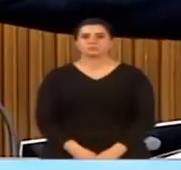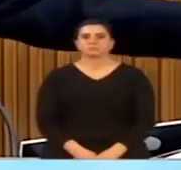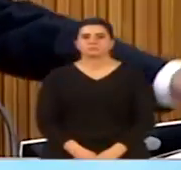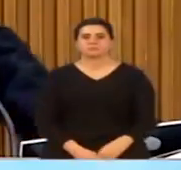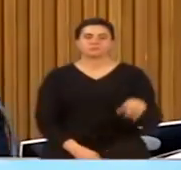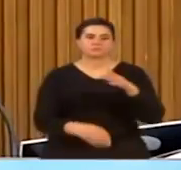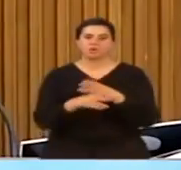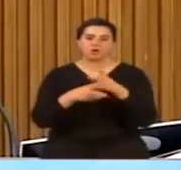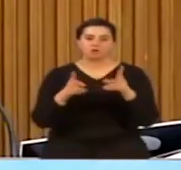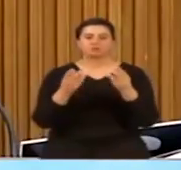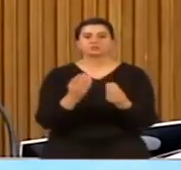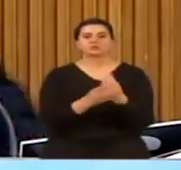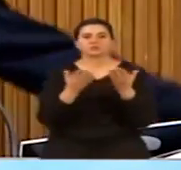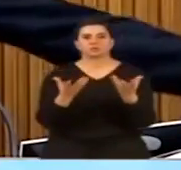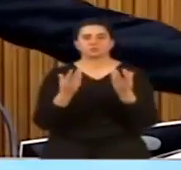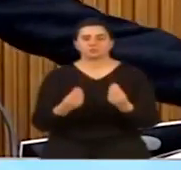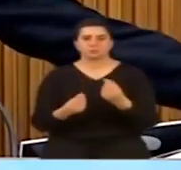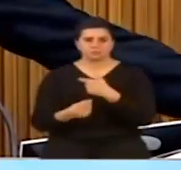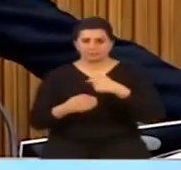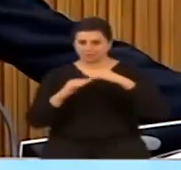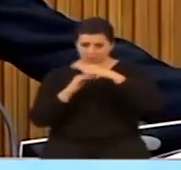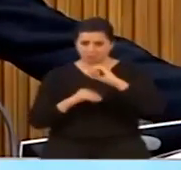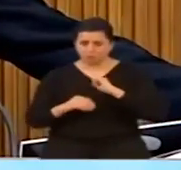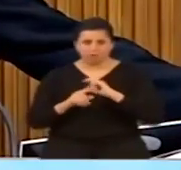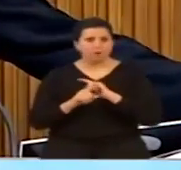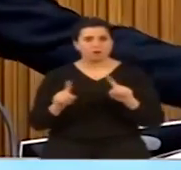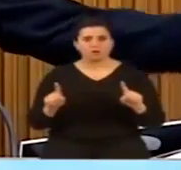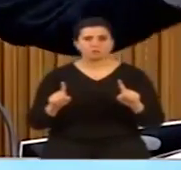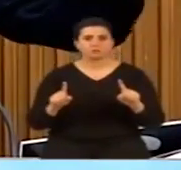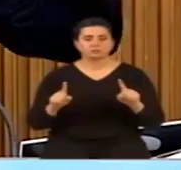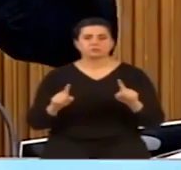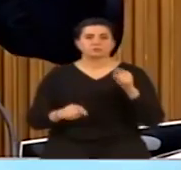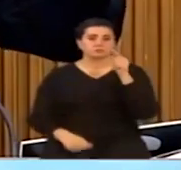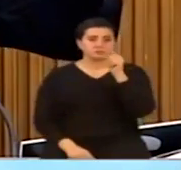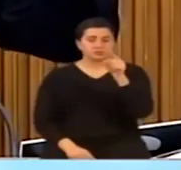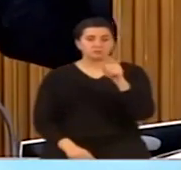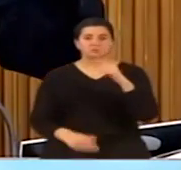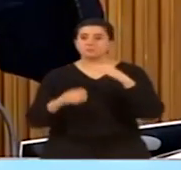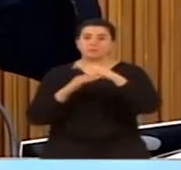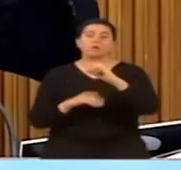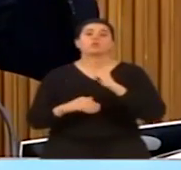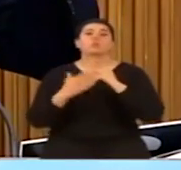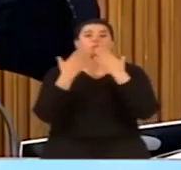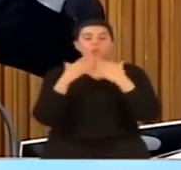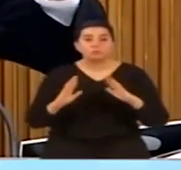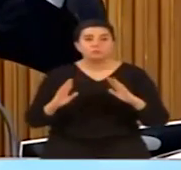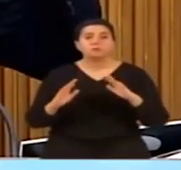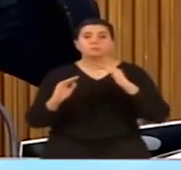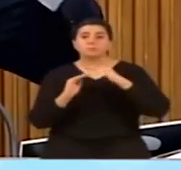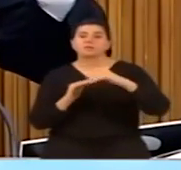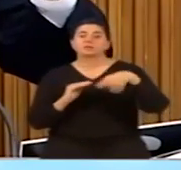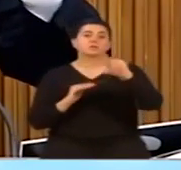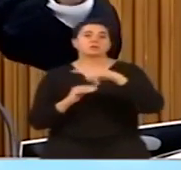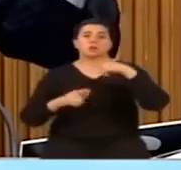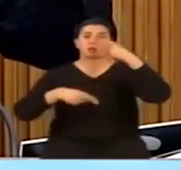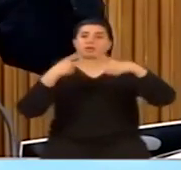Bütün gerçekler ortaya çıksın. Milletten mi korkuyoruz? Hayır. Sen milletten korkmuyorsan, millet millet